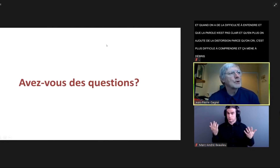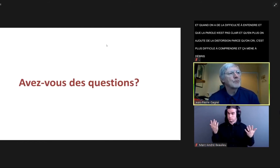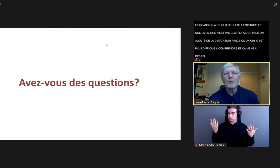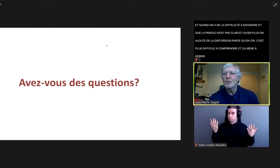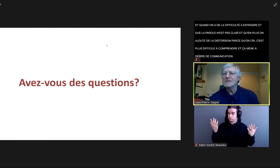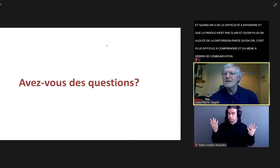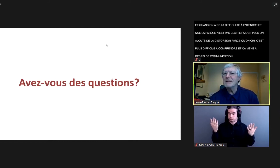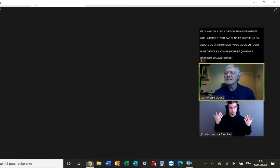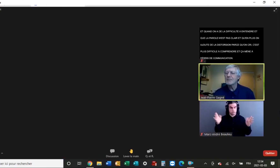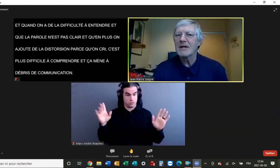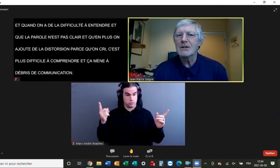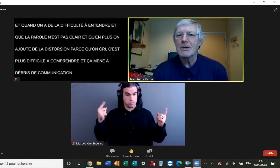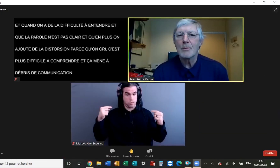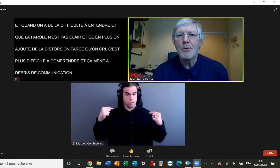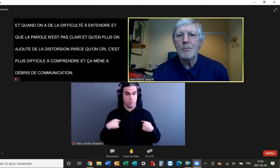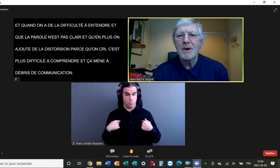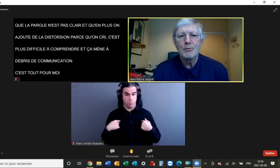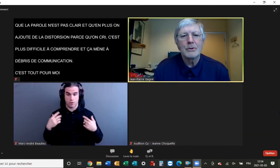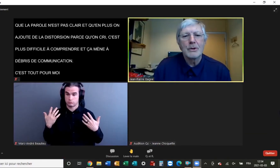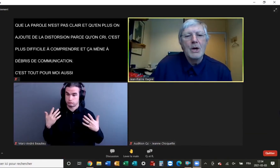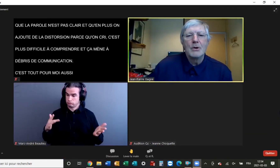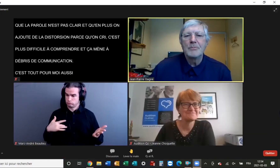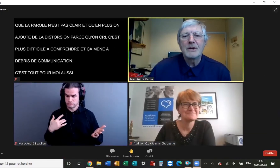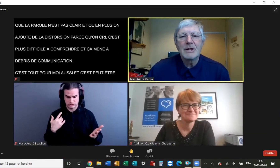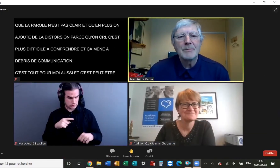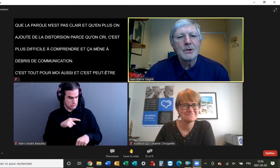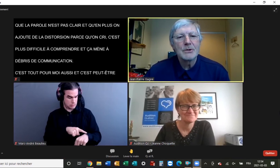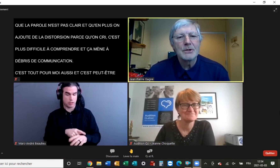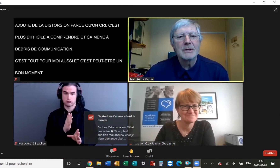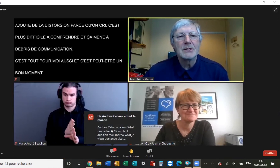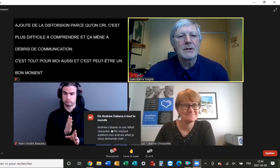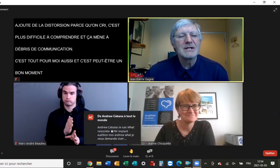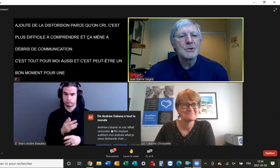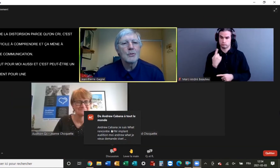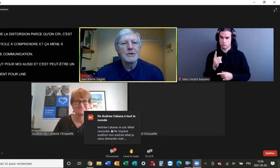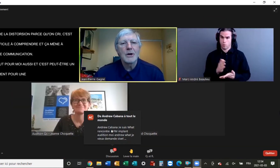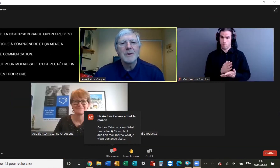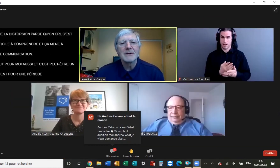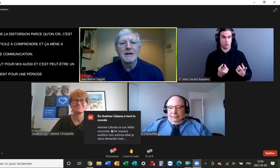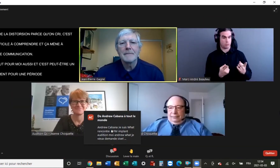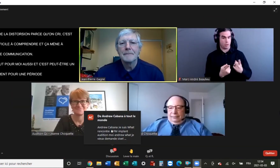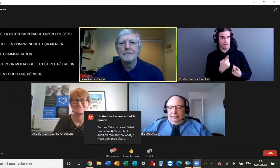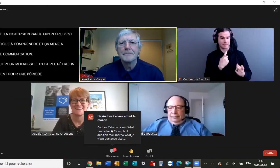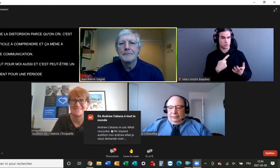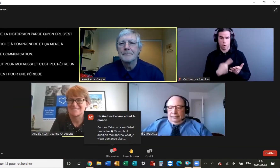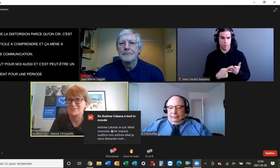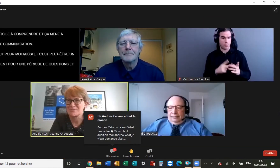pour moi aussi et c'est peut-être un bon moment pour la période de questions et de